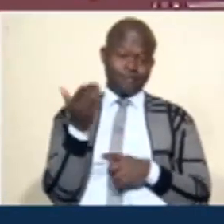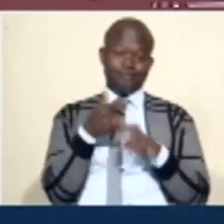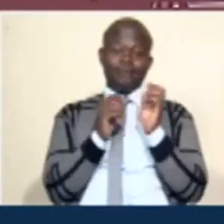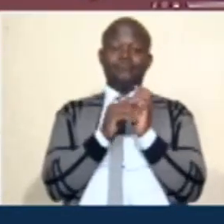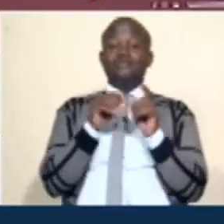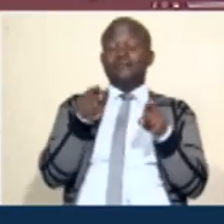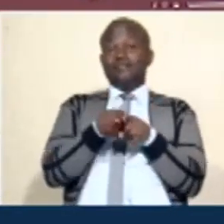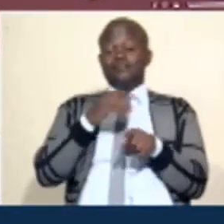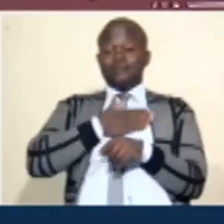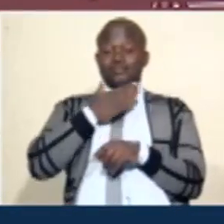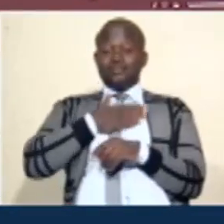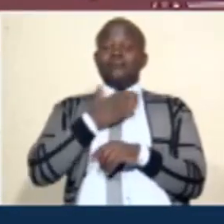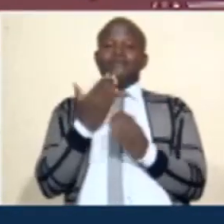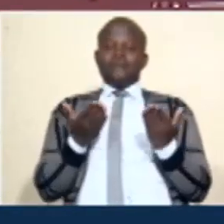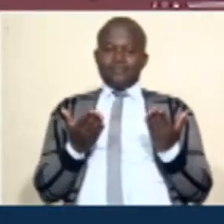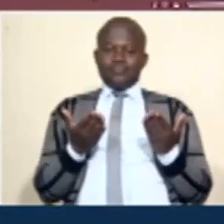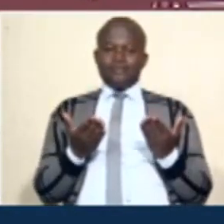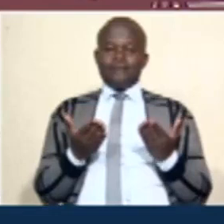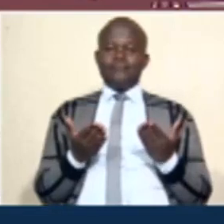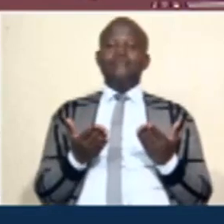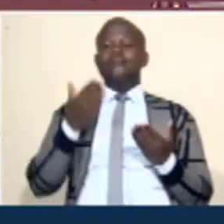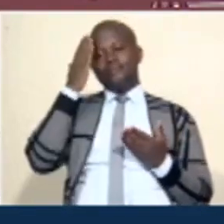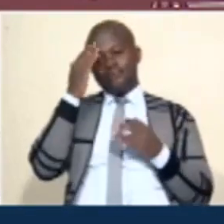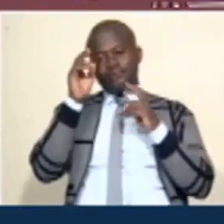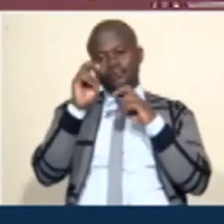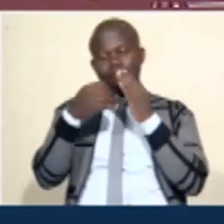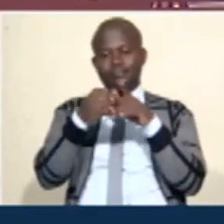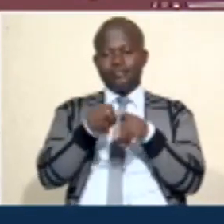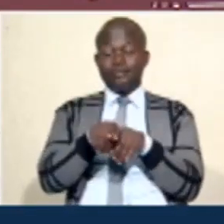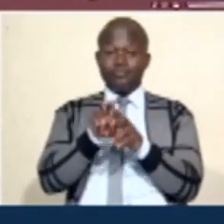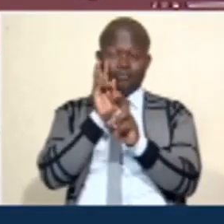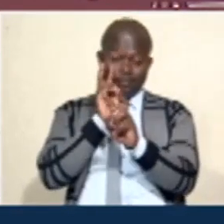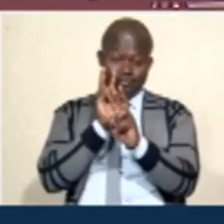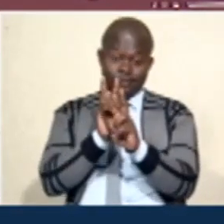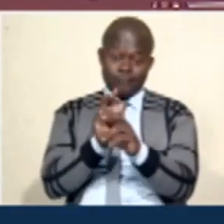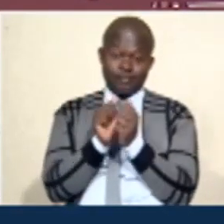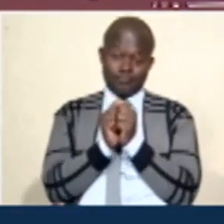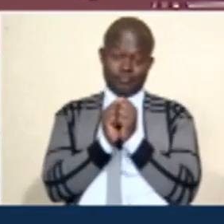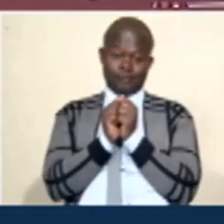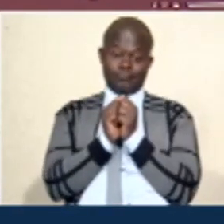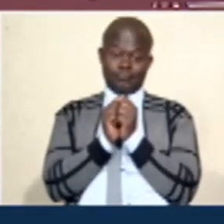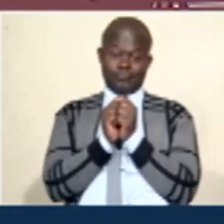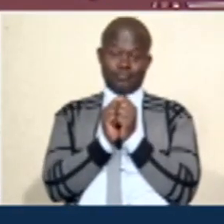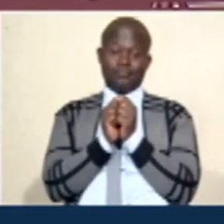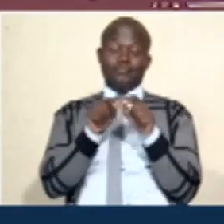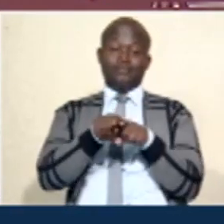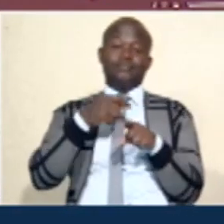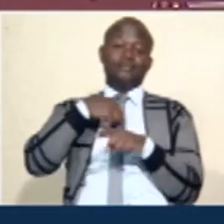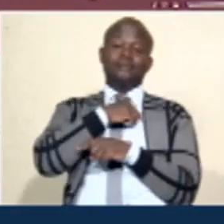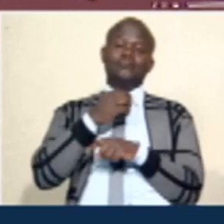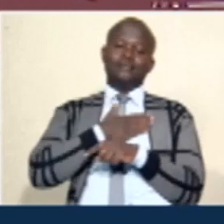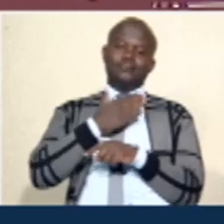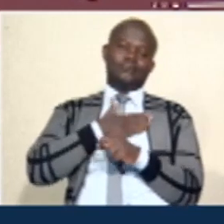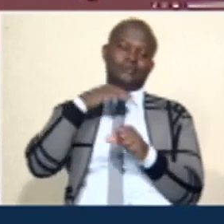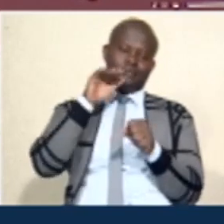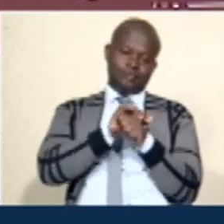uko mwanezerewe mukishima mumenye yuko ariko tubahanze amaso natwe tuzanezezwa